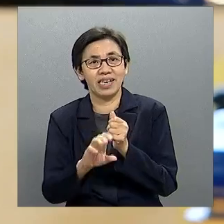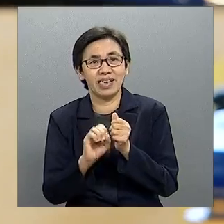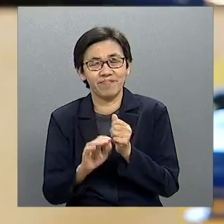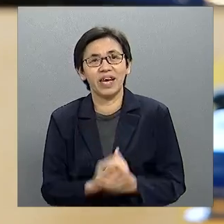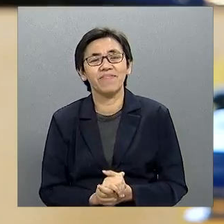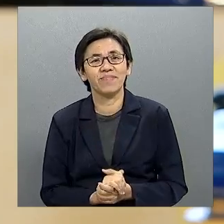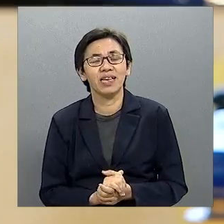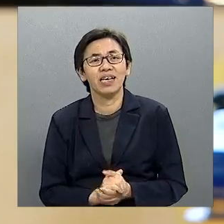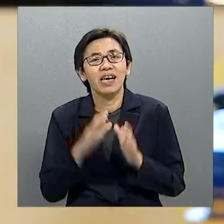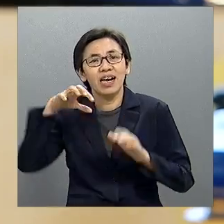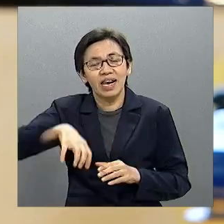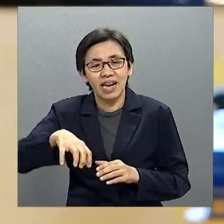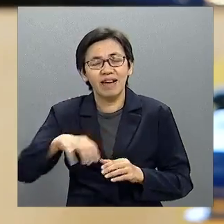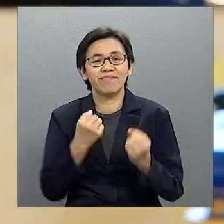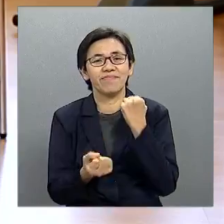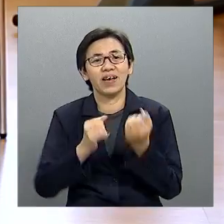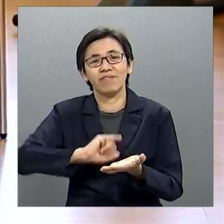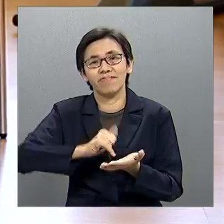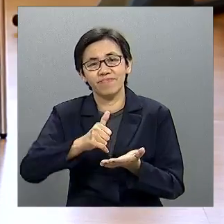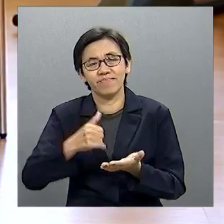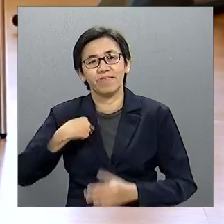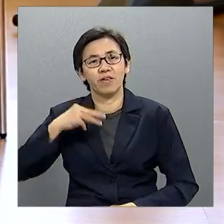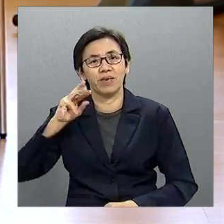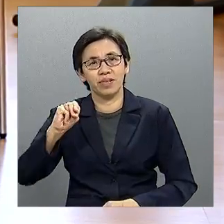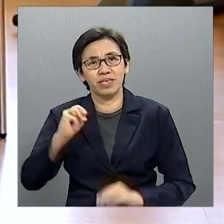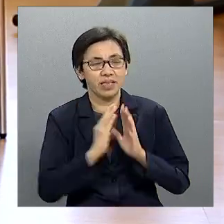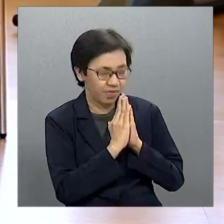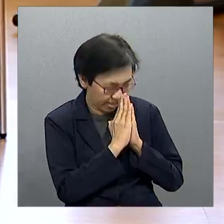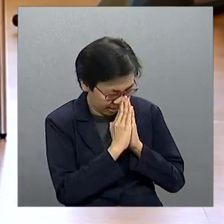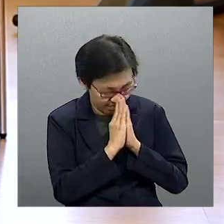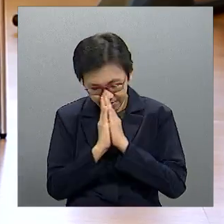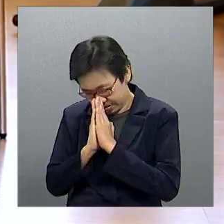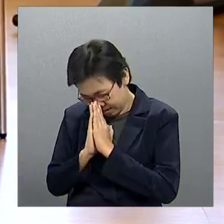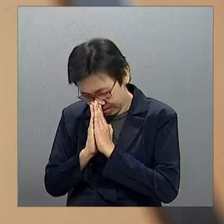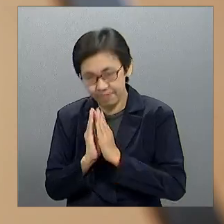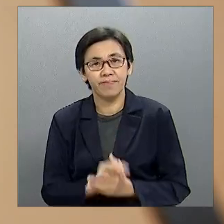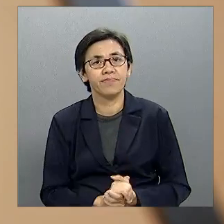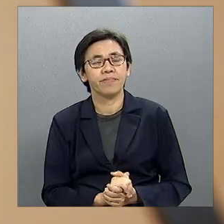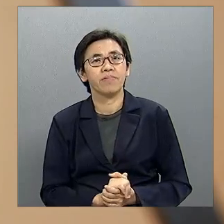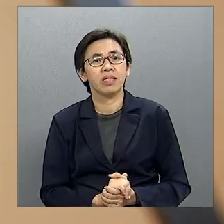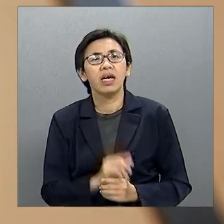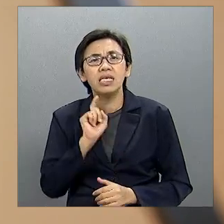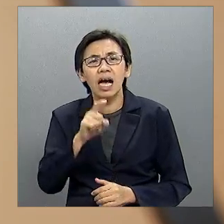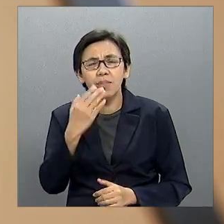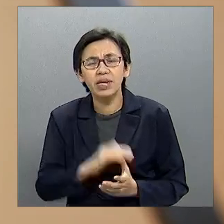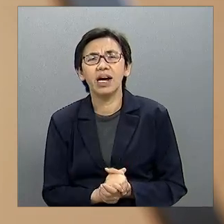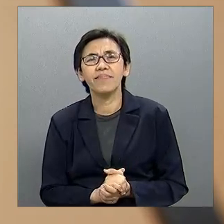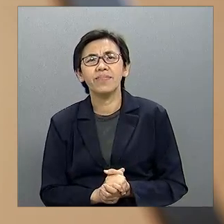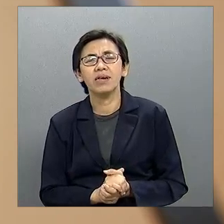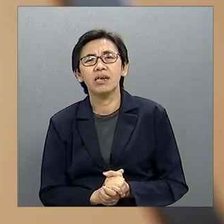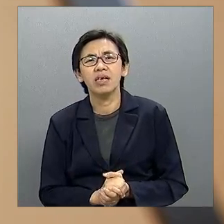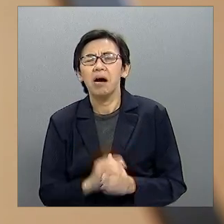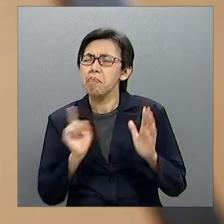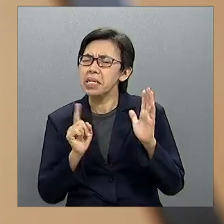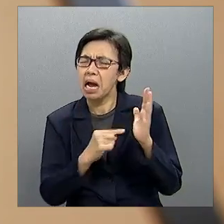ภาพบำบัดมหาวิทยาลัยมหิดลค่ะสวัสดีค่ะ สวัสดีครับ ค่ะเดี๋ยวต้องถามก่อนนะว่าอาการที่ว่าเนี่ยมันคือเ